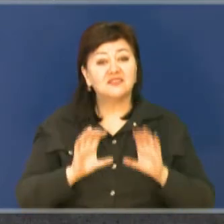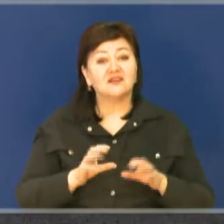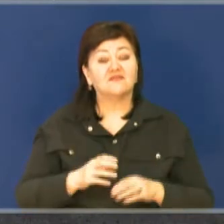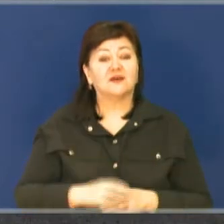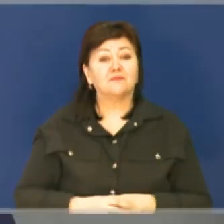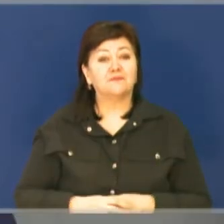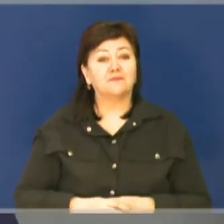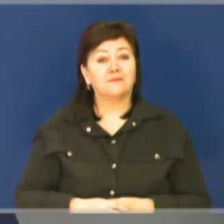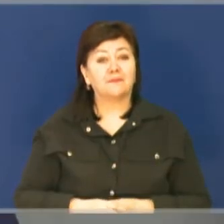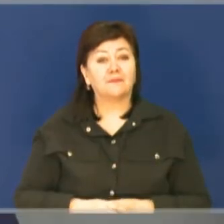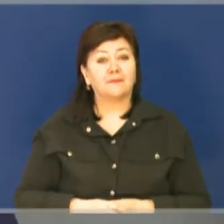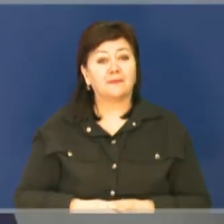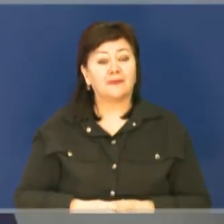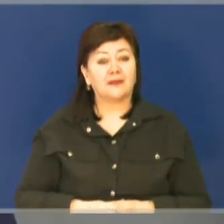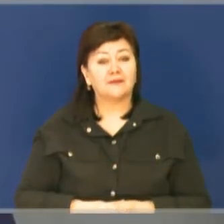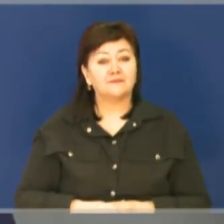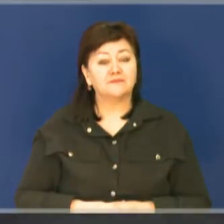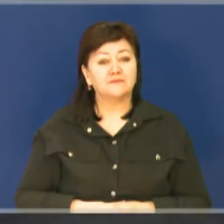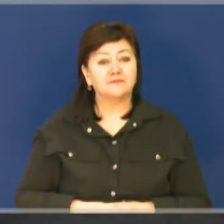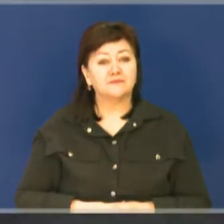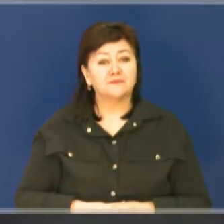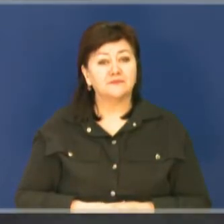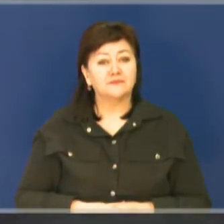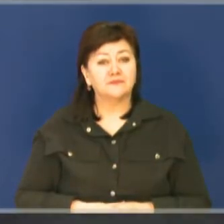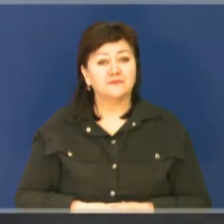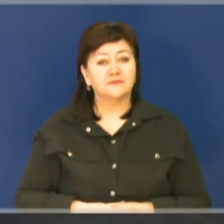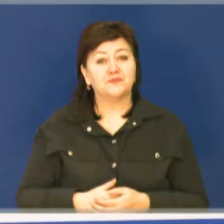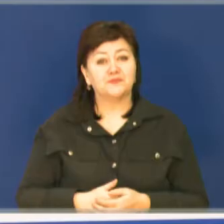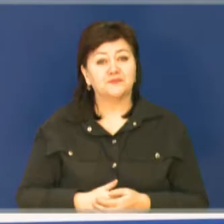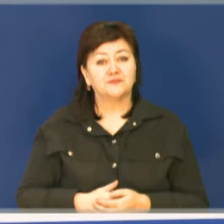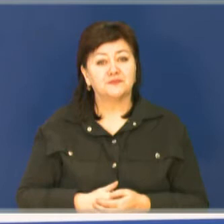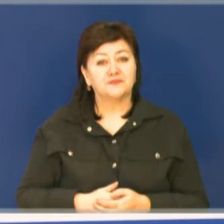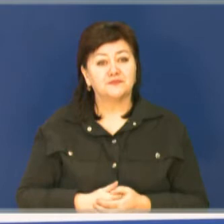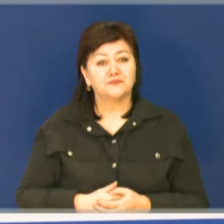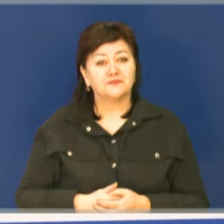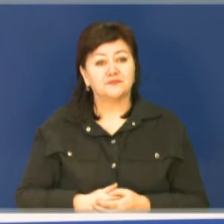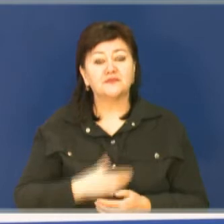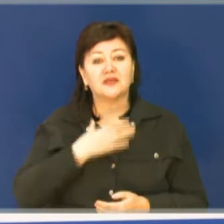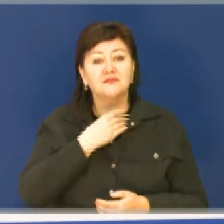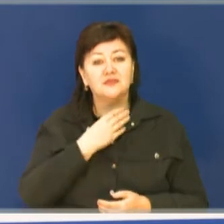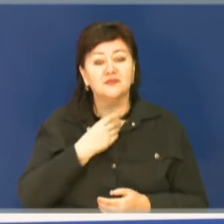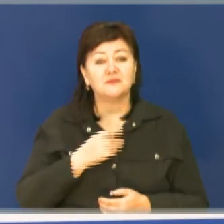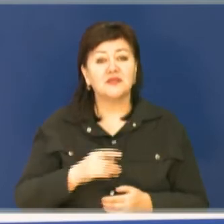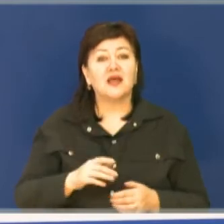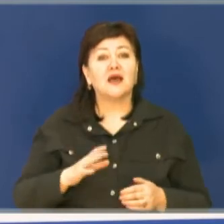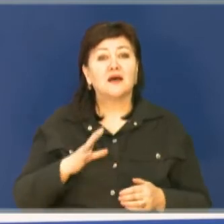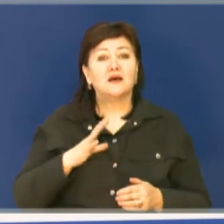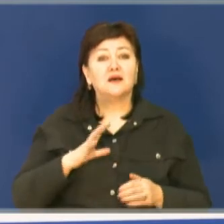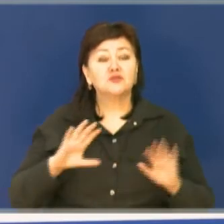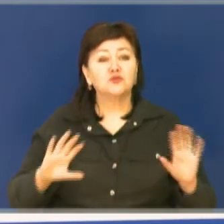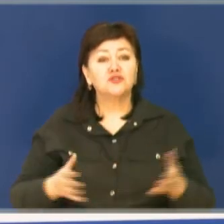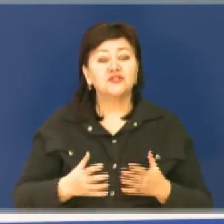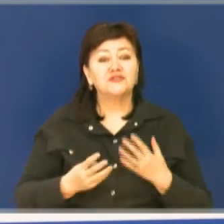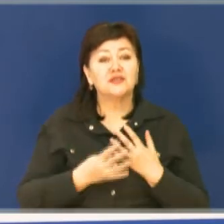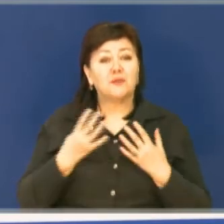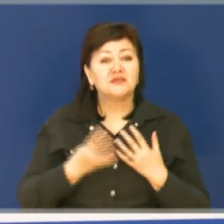Бирдбек Карымбай, Хуаныш Рахметуллаулы, Султанбек Оралбеков, телеканал «Семей». В Семее в результате пожара в жилом доме